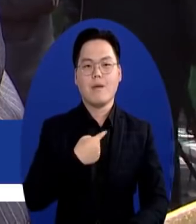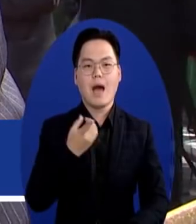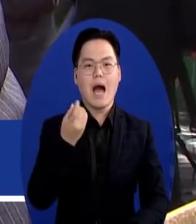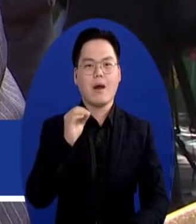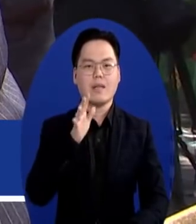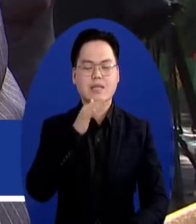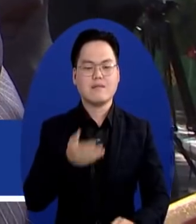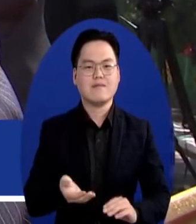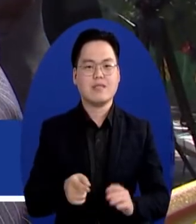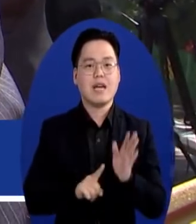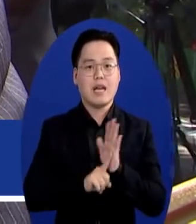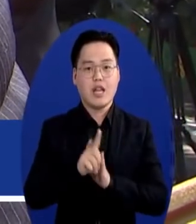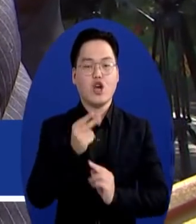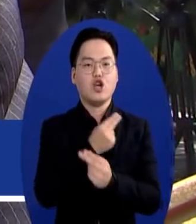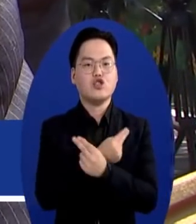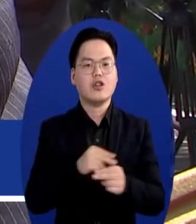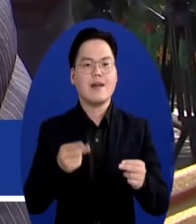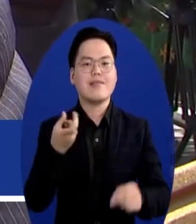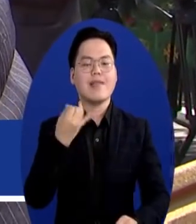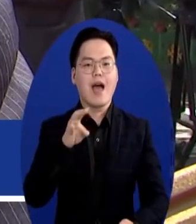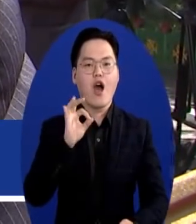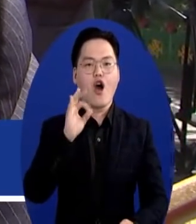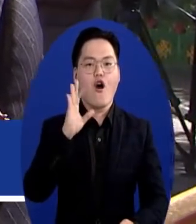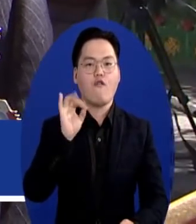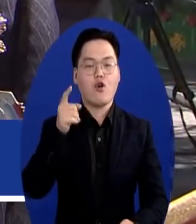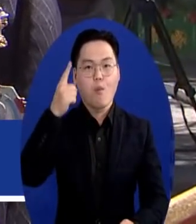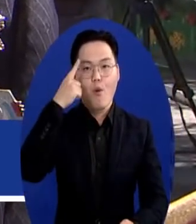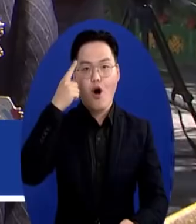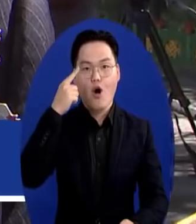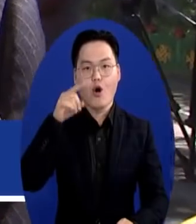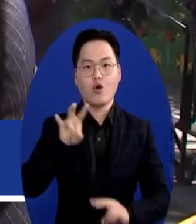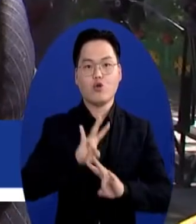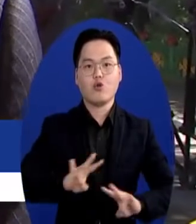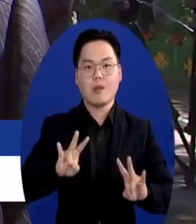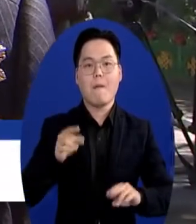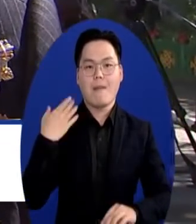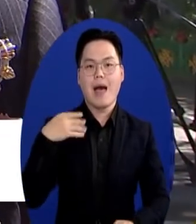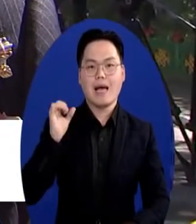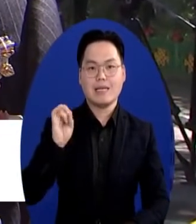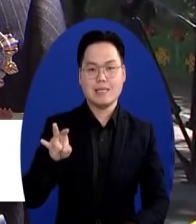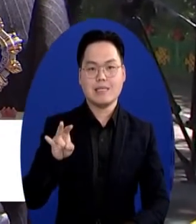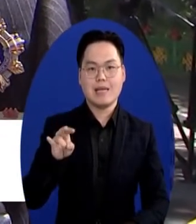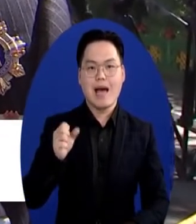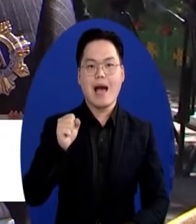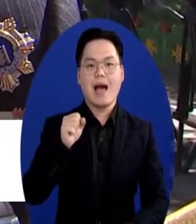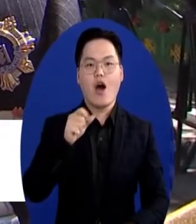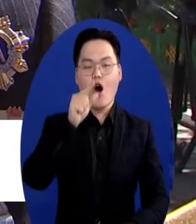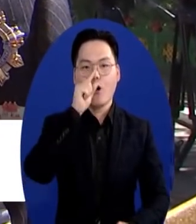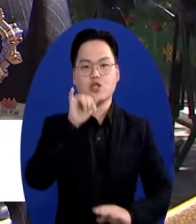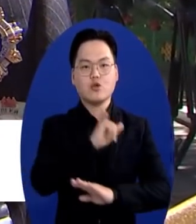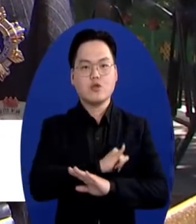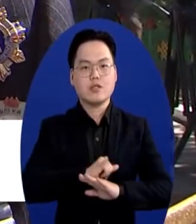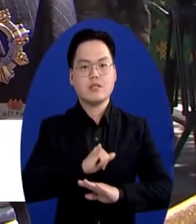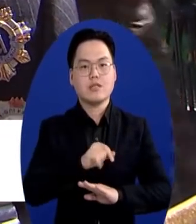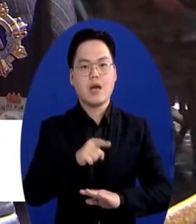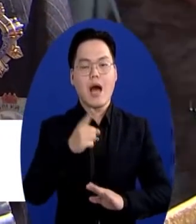эхэлж чөлөөлтэйний дөвөр Монголын баргын нутагт байсан. Алтай Шинжаан командны нутагт байсан. Орсон